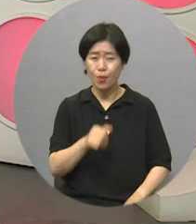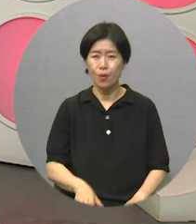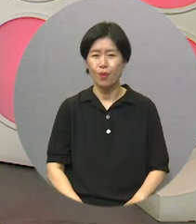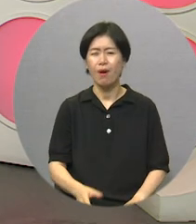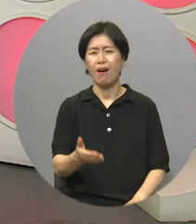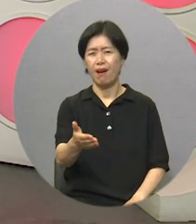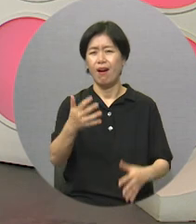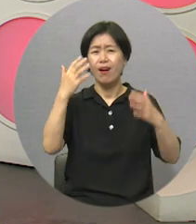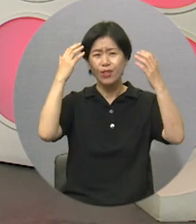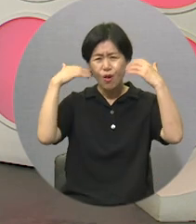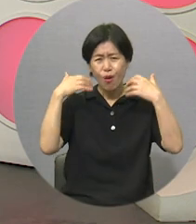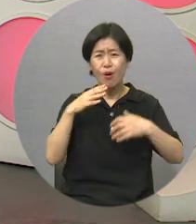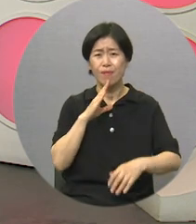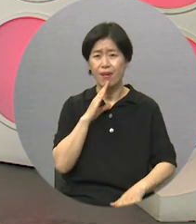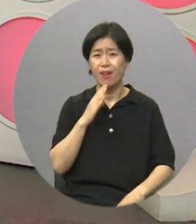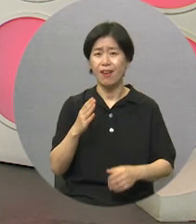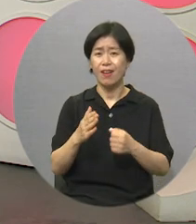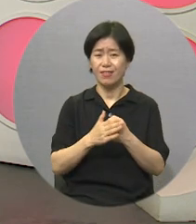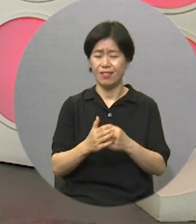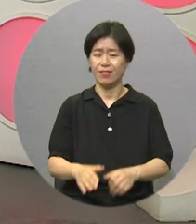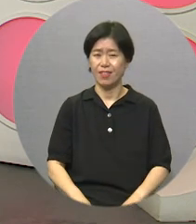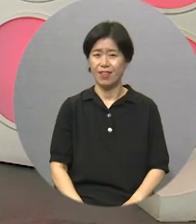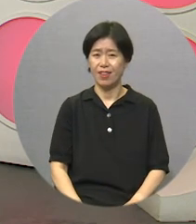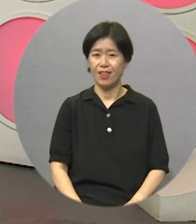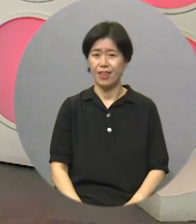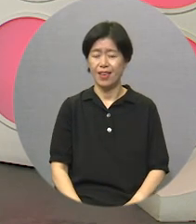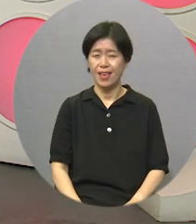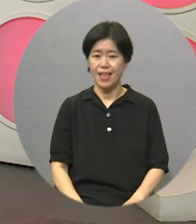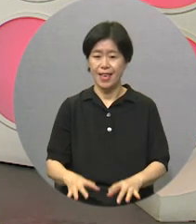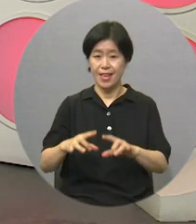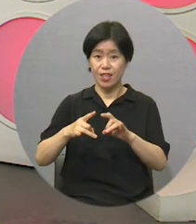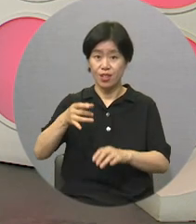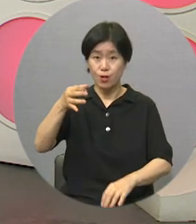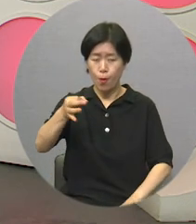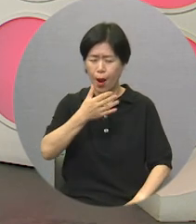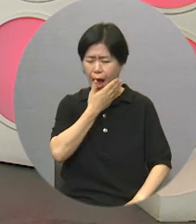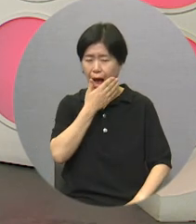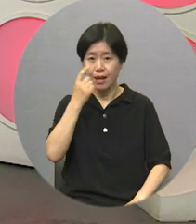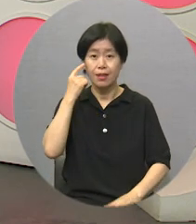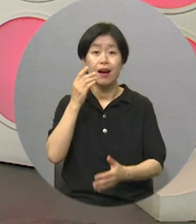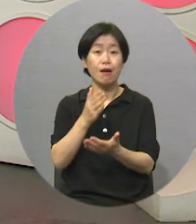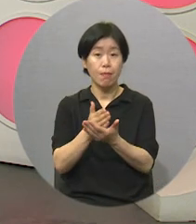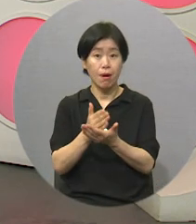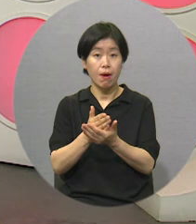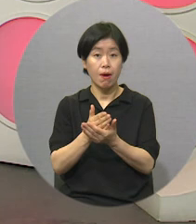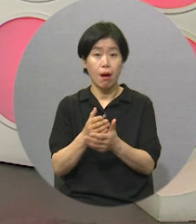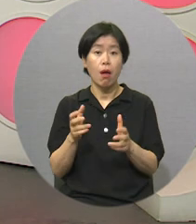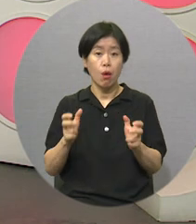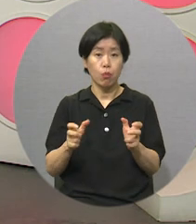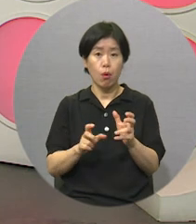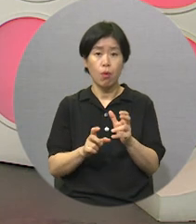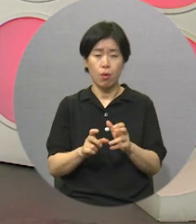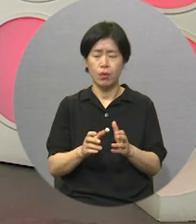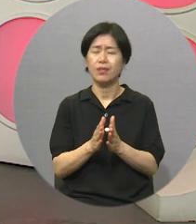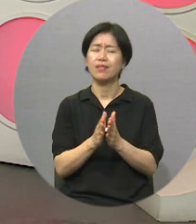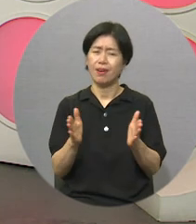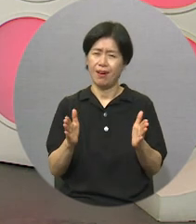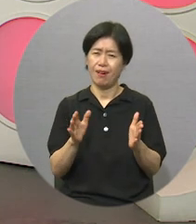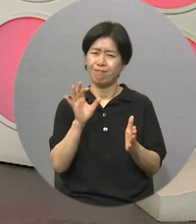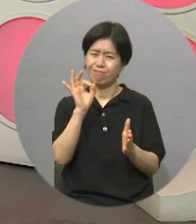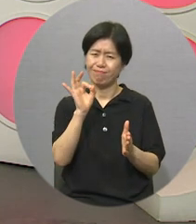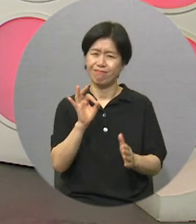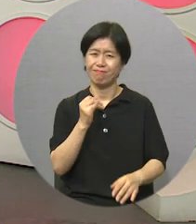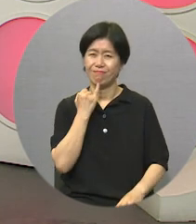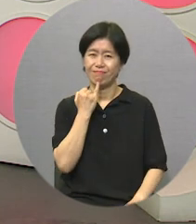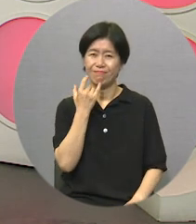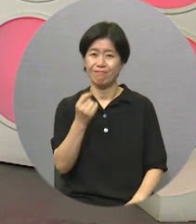더운데 자제분들께서 이렇게 나눠 그러니까요. 드린다고 하니까 절대 더위 먹지 않을 정도만 에어컨을 켜놓으셔도